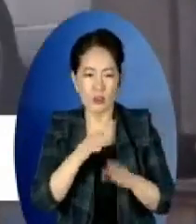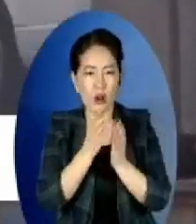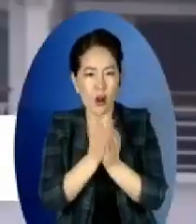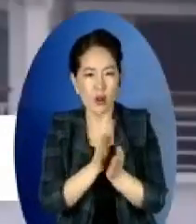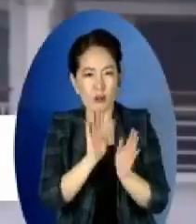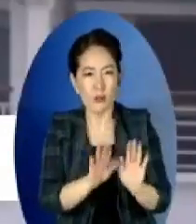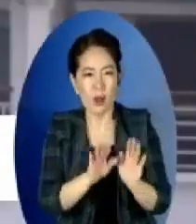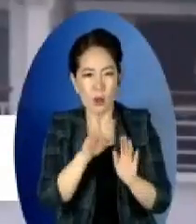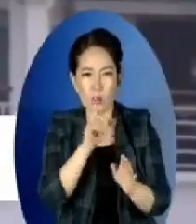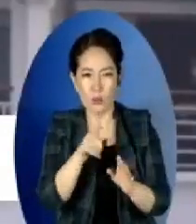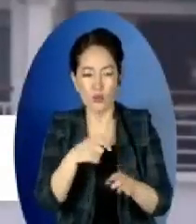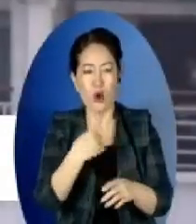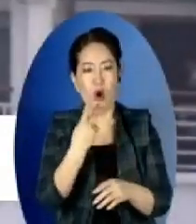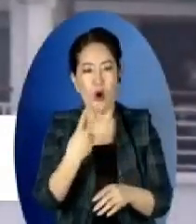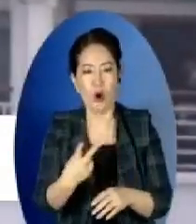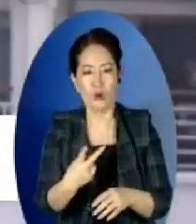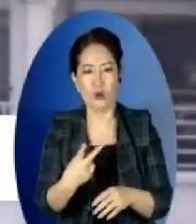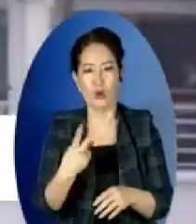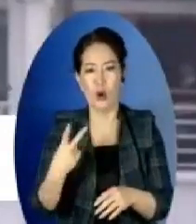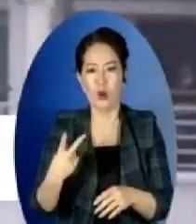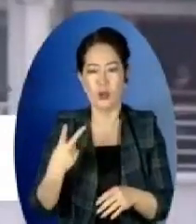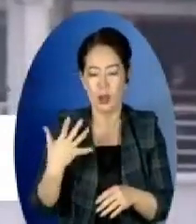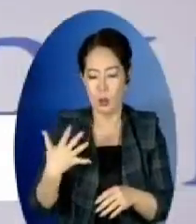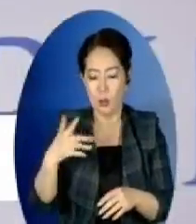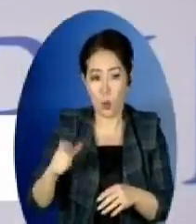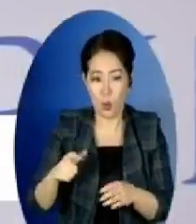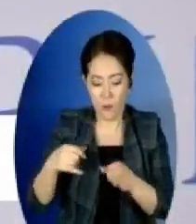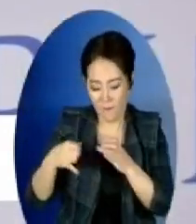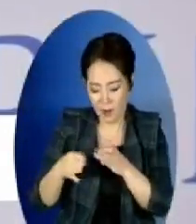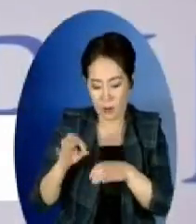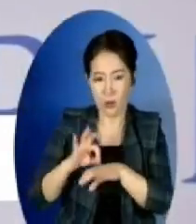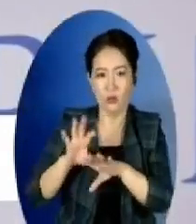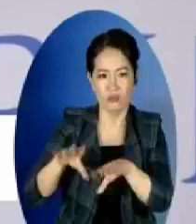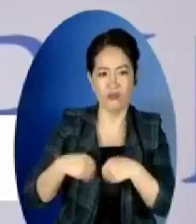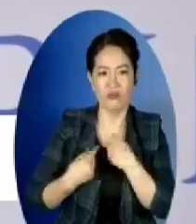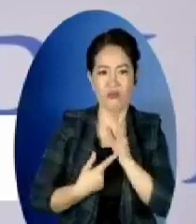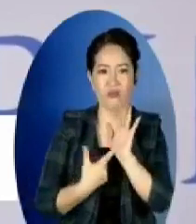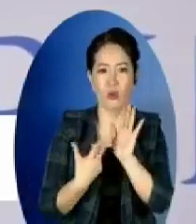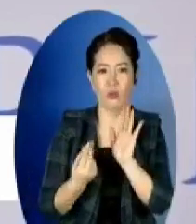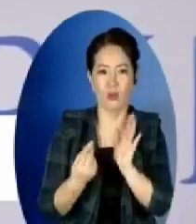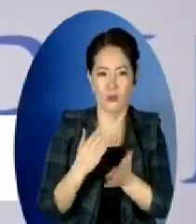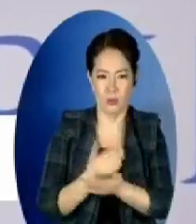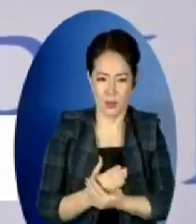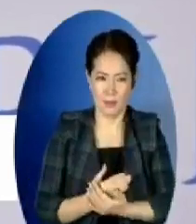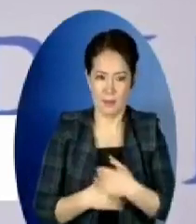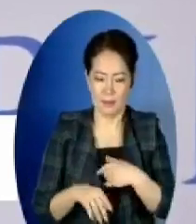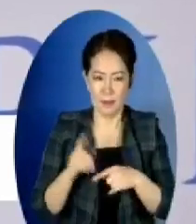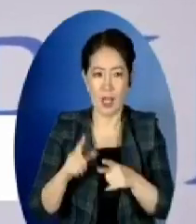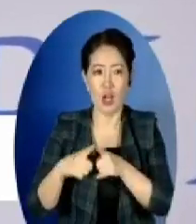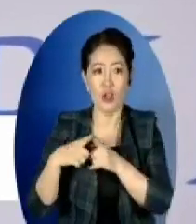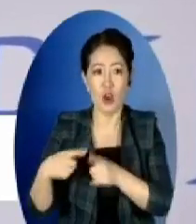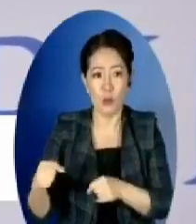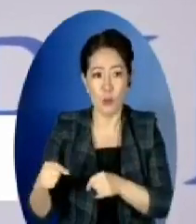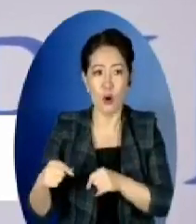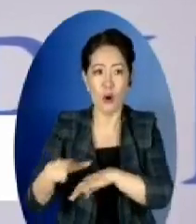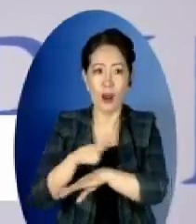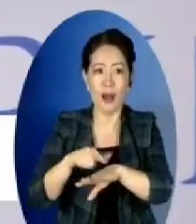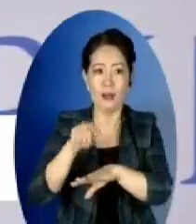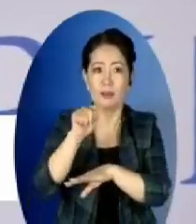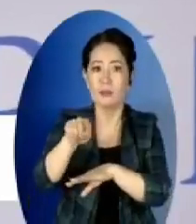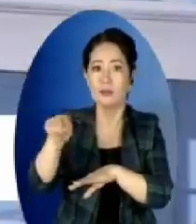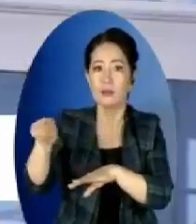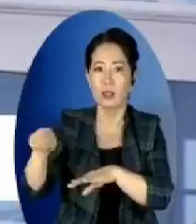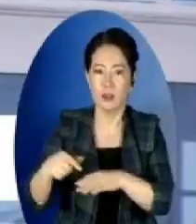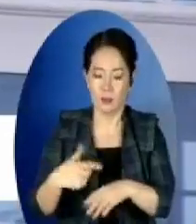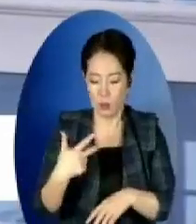дээрх зорчигчдоос 225 хүнд энэ вирусын халдвар илрээд байна. За, харин Японы бусад нутаг дэвсгэрт нийтдээ